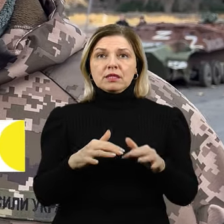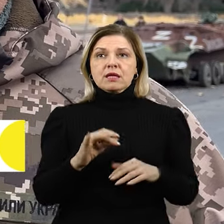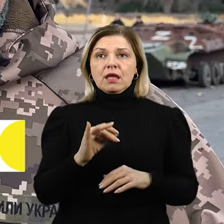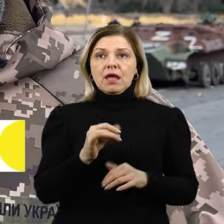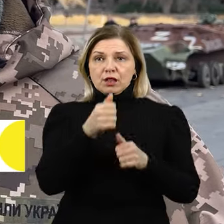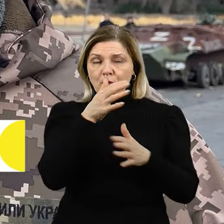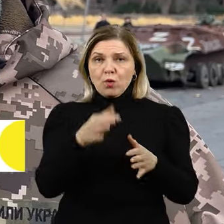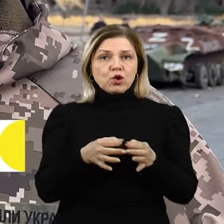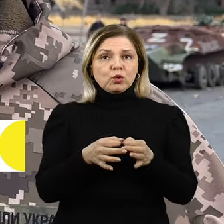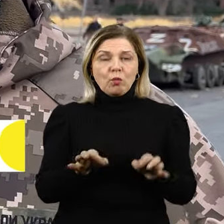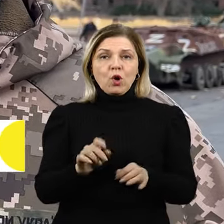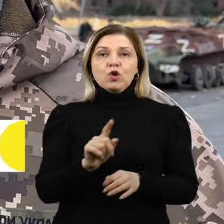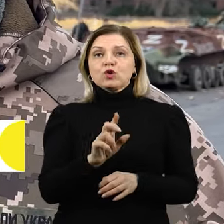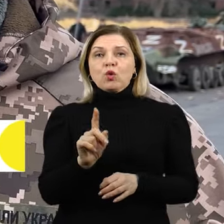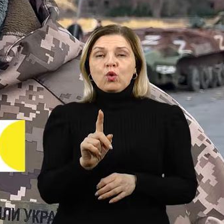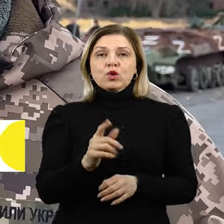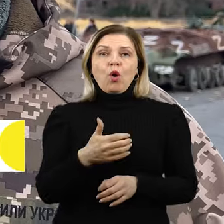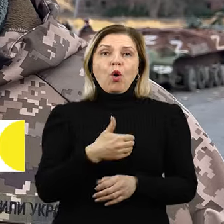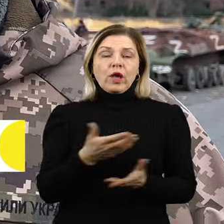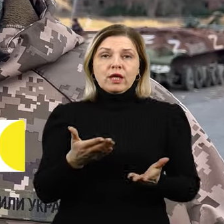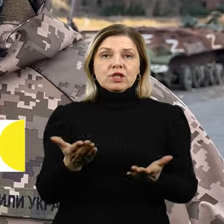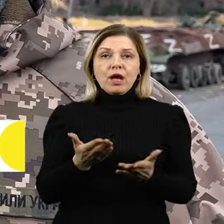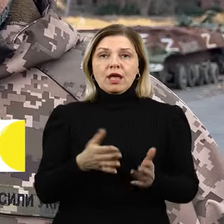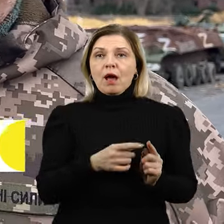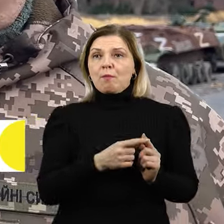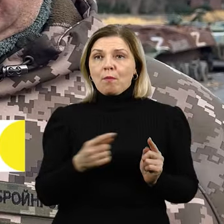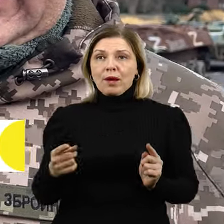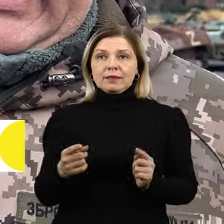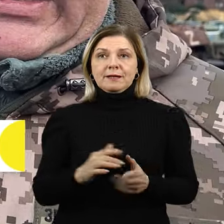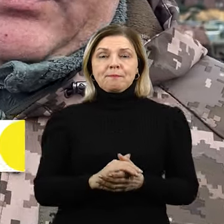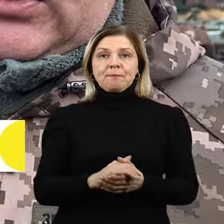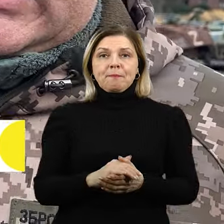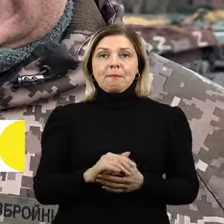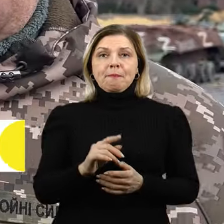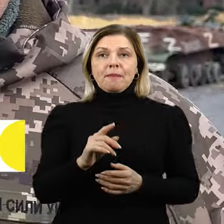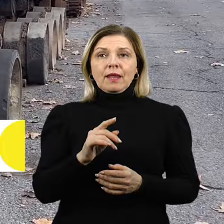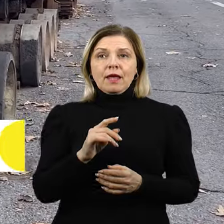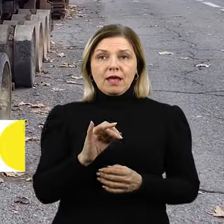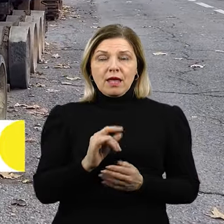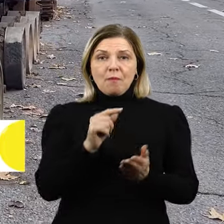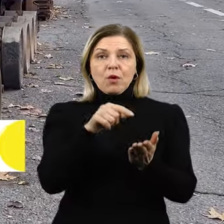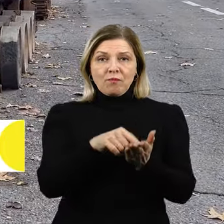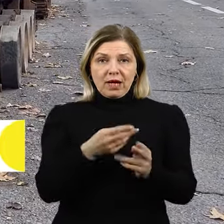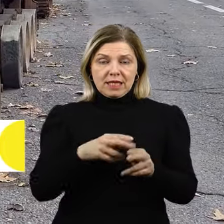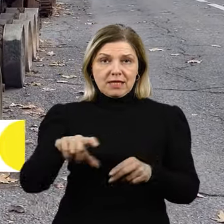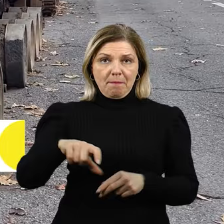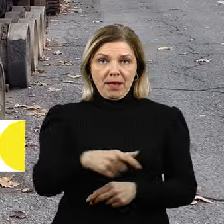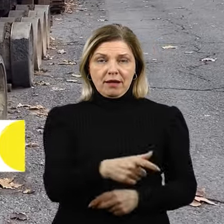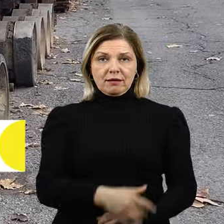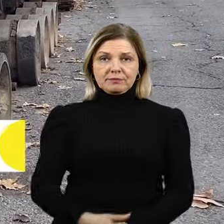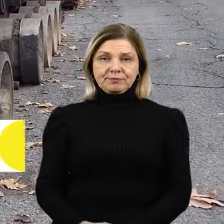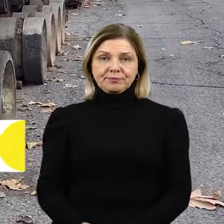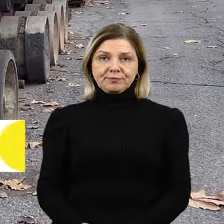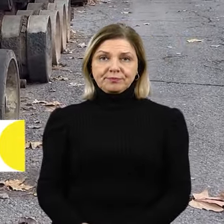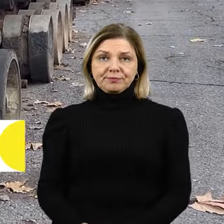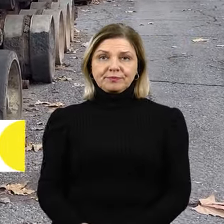можна було допустити, щоб хоч якісь моменти вони хоч якось вони пробували пролізти на цей берег. Єлизавета Кротик, Суспільне